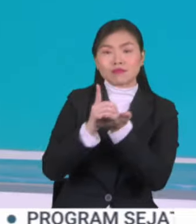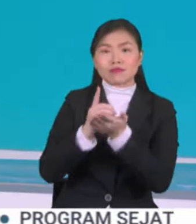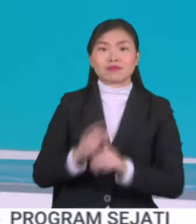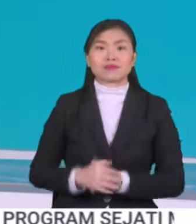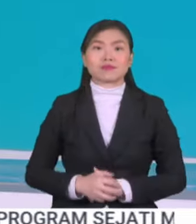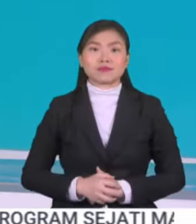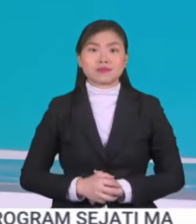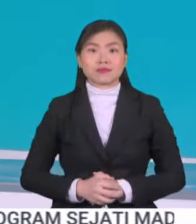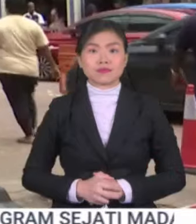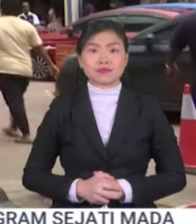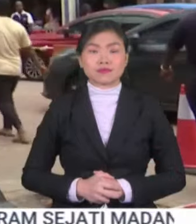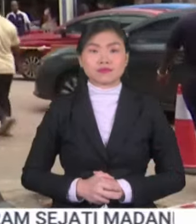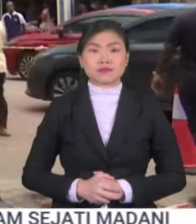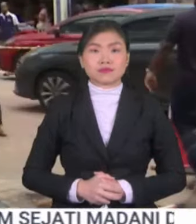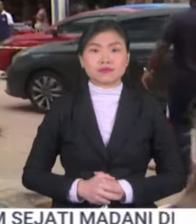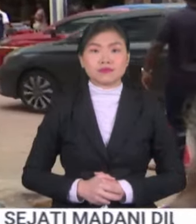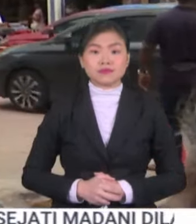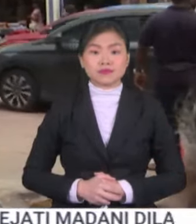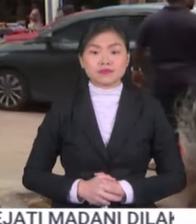kota.